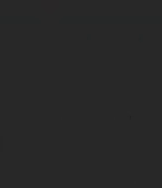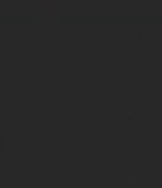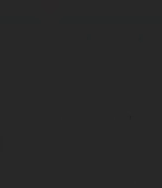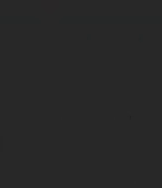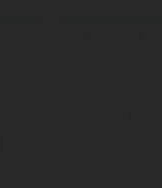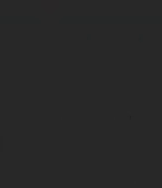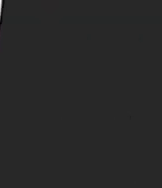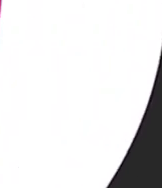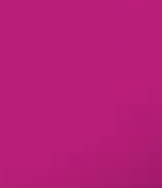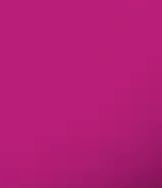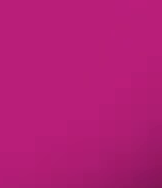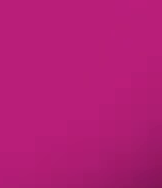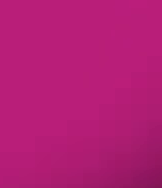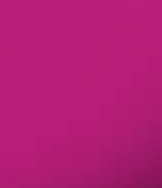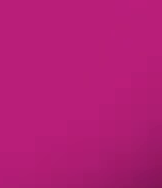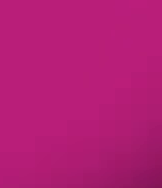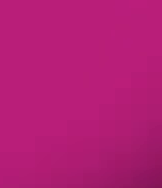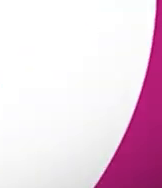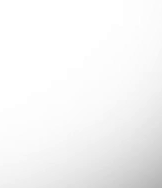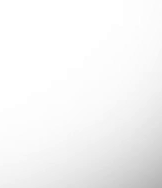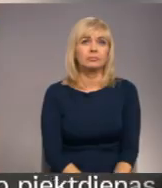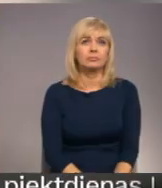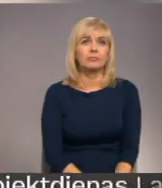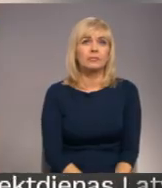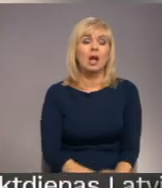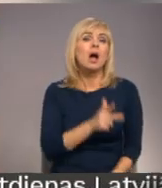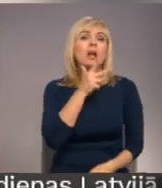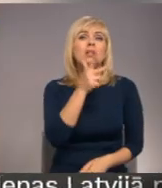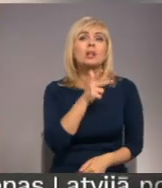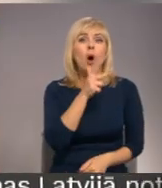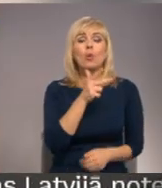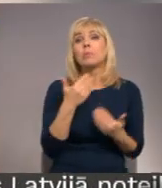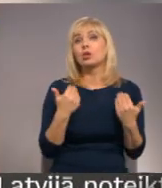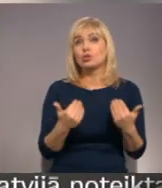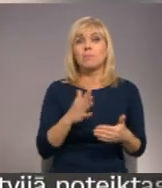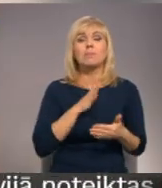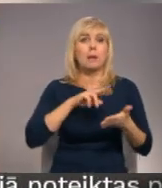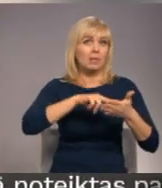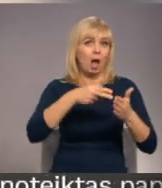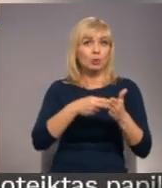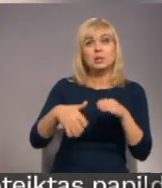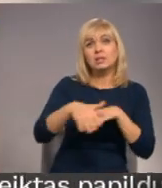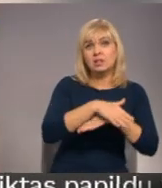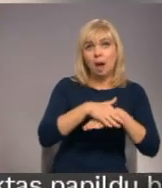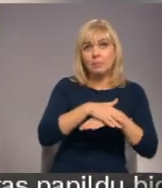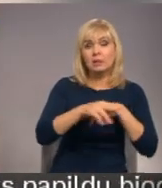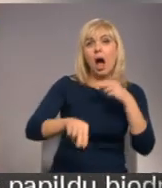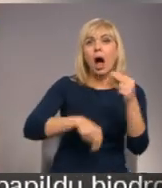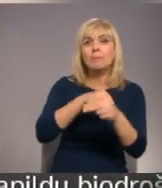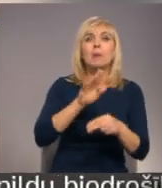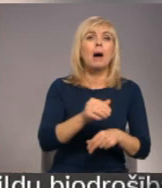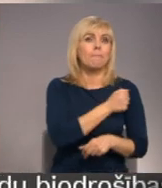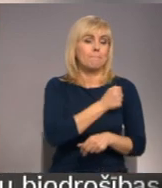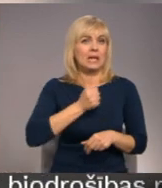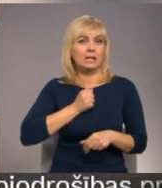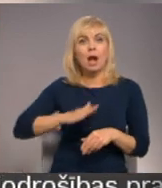Re, viss ēters ir te! Daugavpilī šodien bija plānota sabiedriskā apspriede par